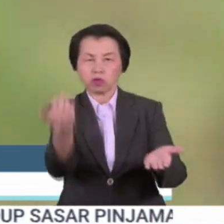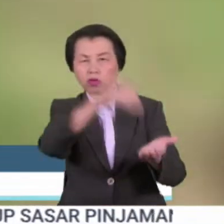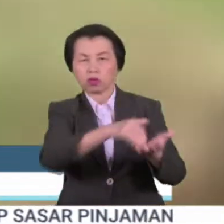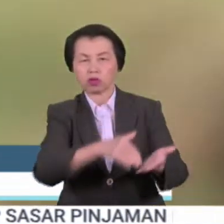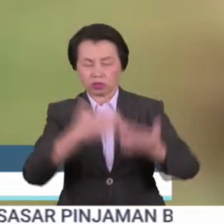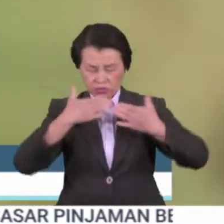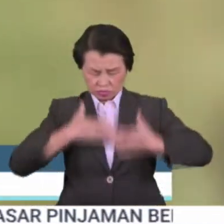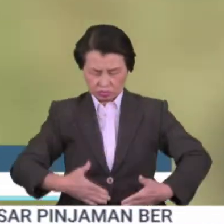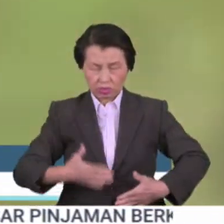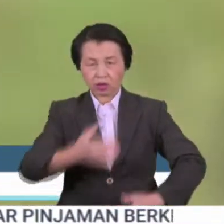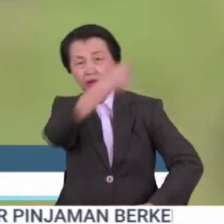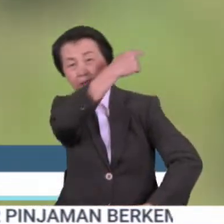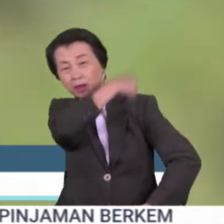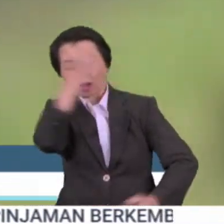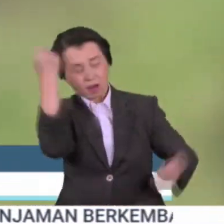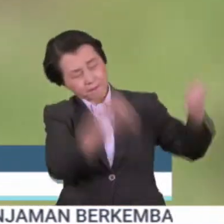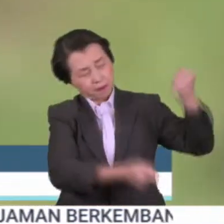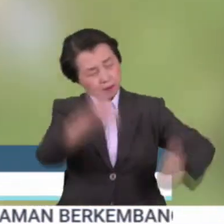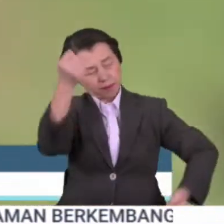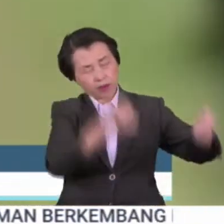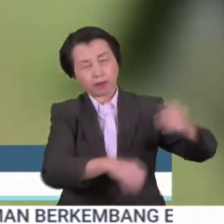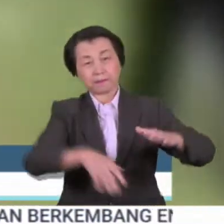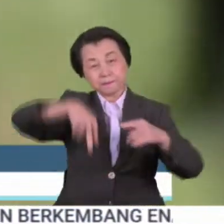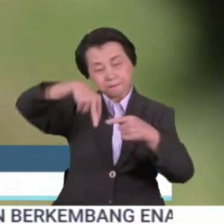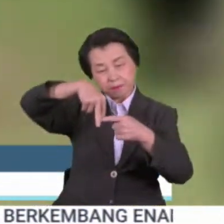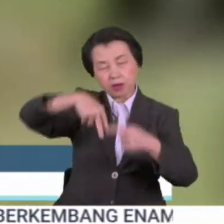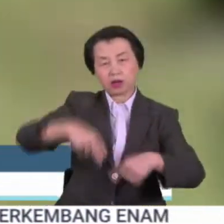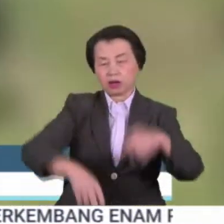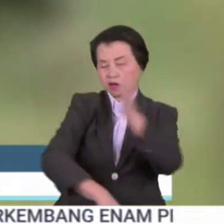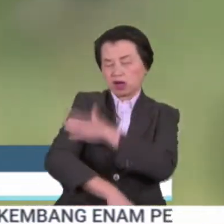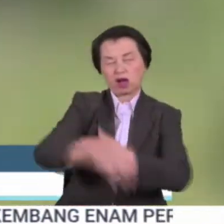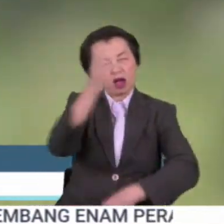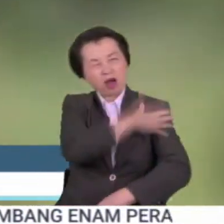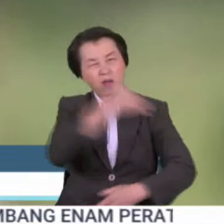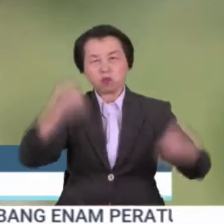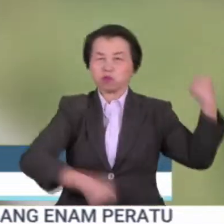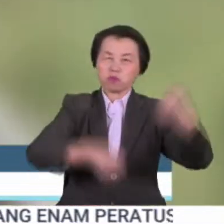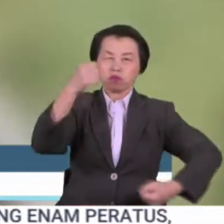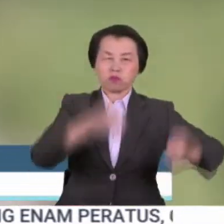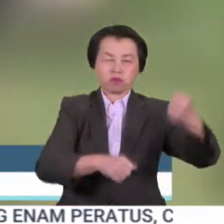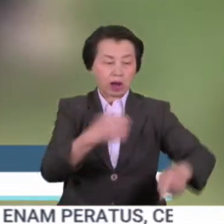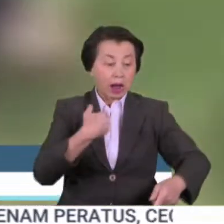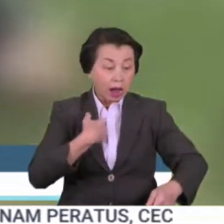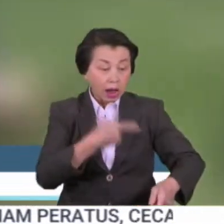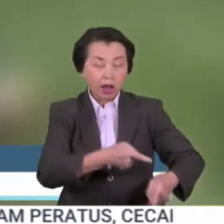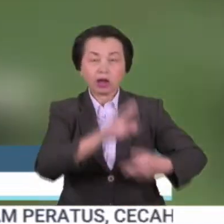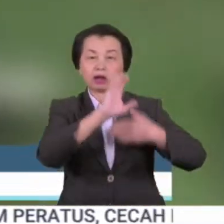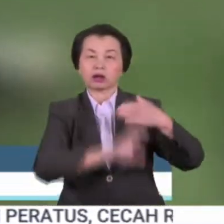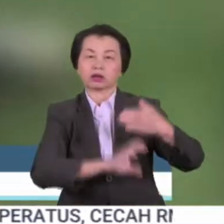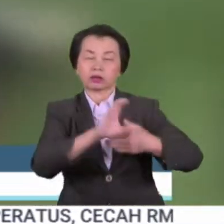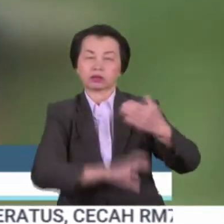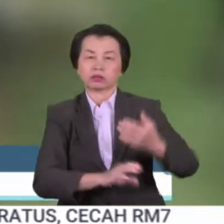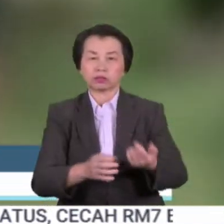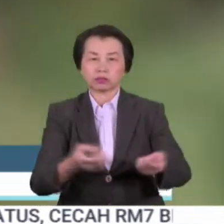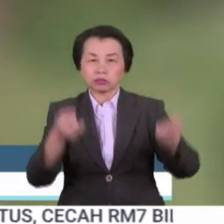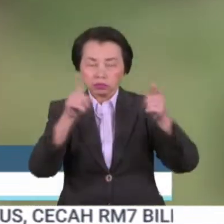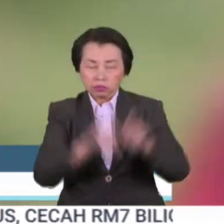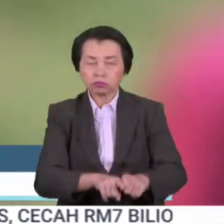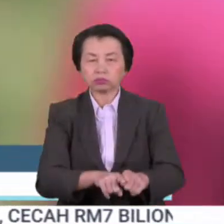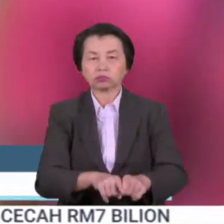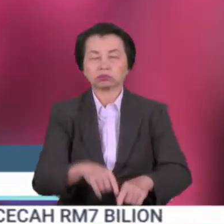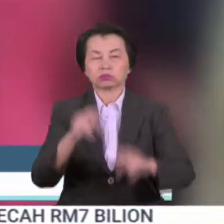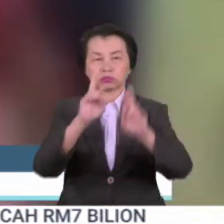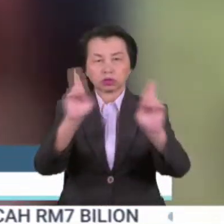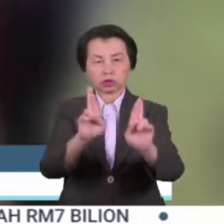di bagian hadapan dan belakang badan behel serta lengan kiri kanan hingga mengalami keceraan kejadian dipercaya